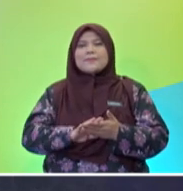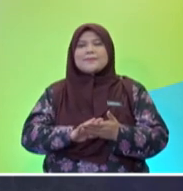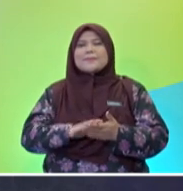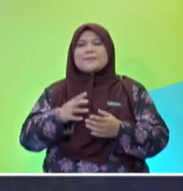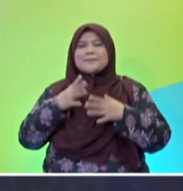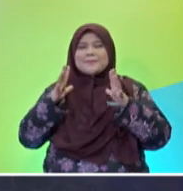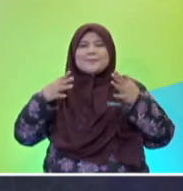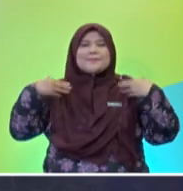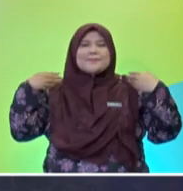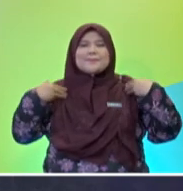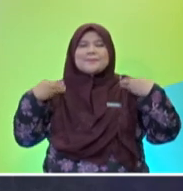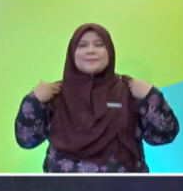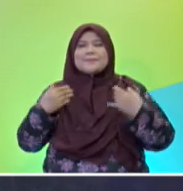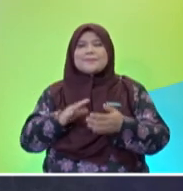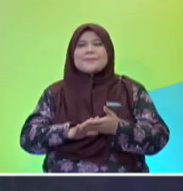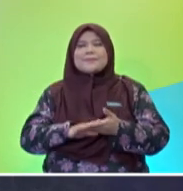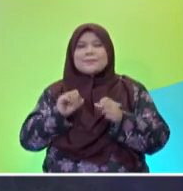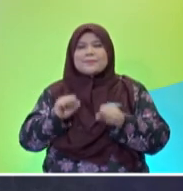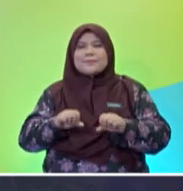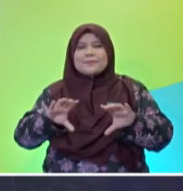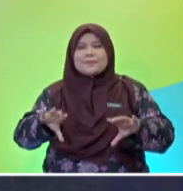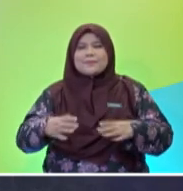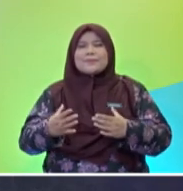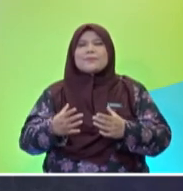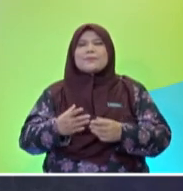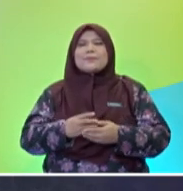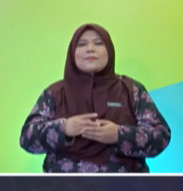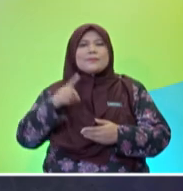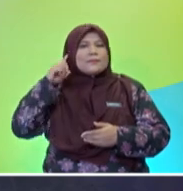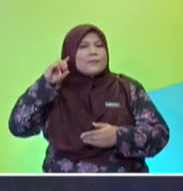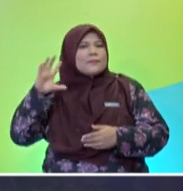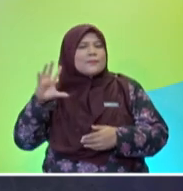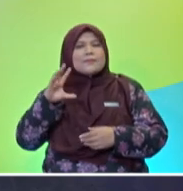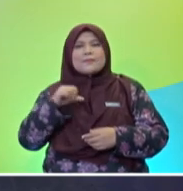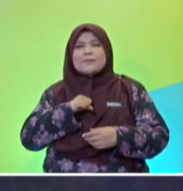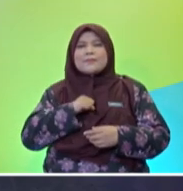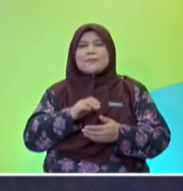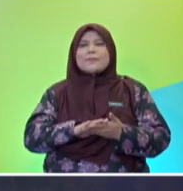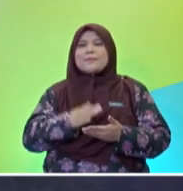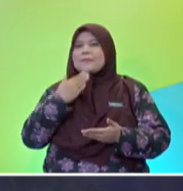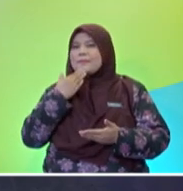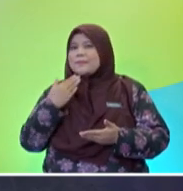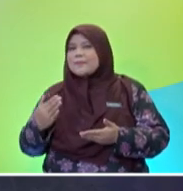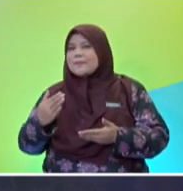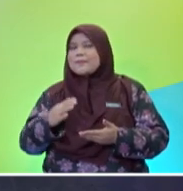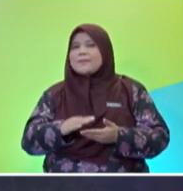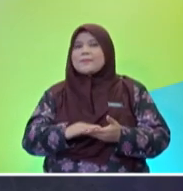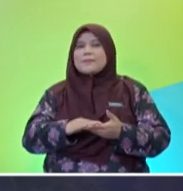kita tidak boleh menghasilkan bunyi sendiri kawan-kawan Jadi terima kasih banyak-banyak diucapkan